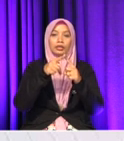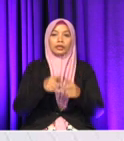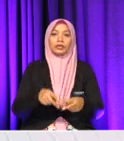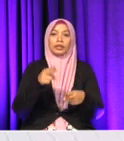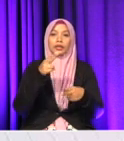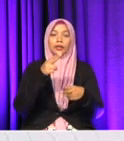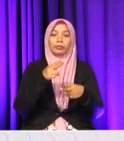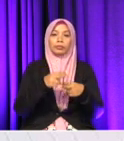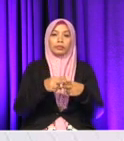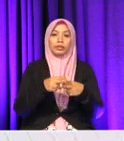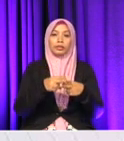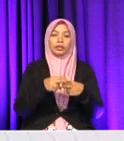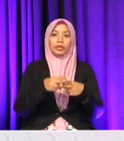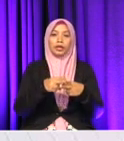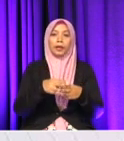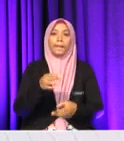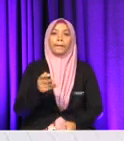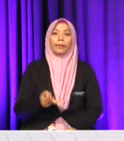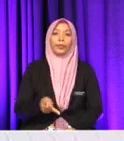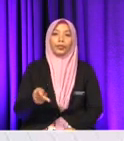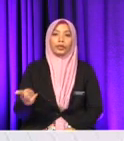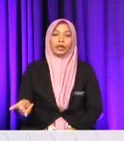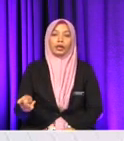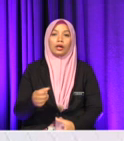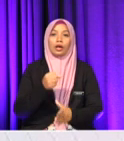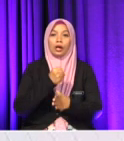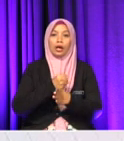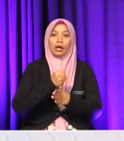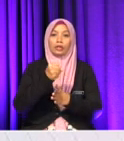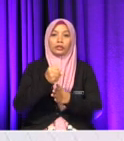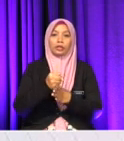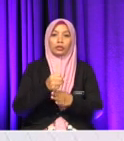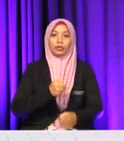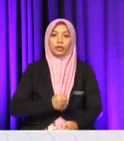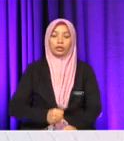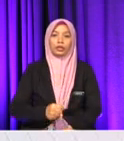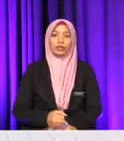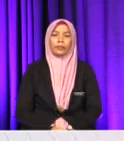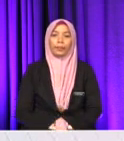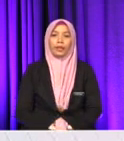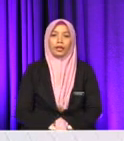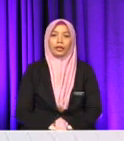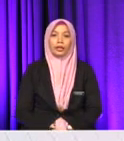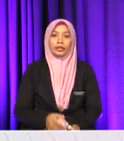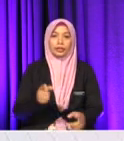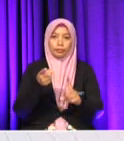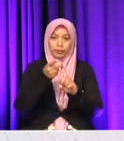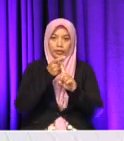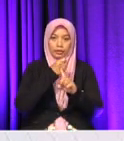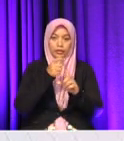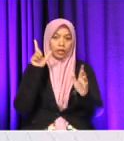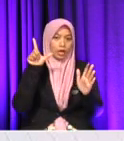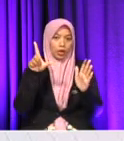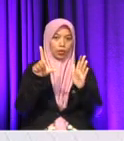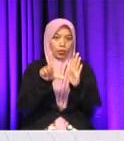ataupun organisasi jadi identity koplak juga boleh dikenali melalui logo slogan Syarikat atau